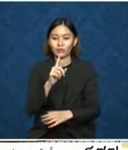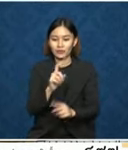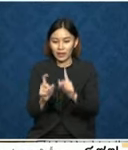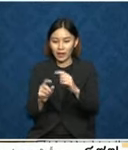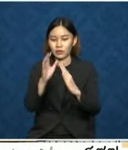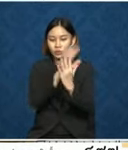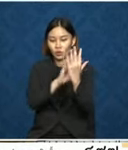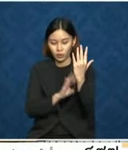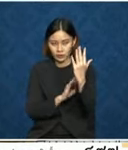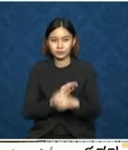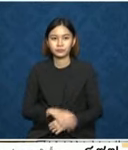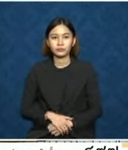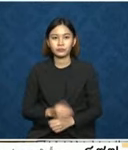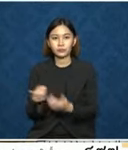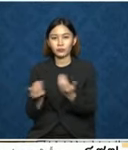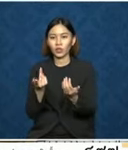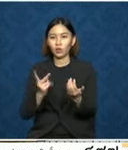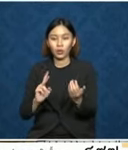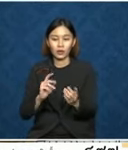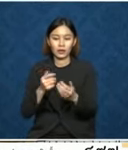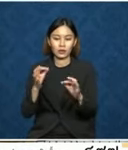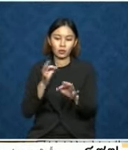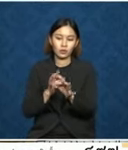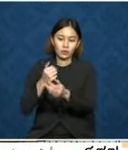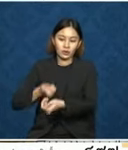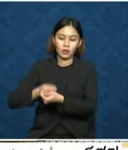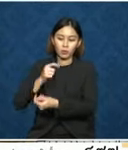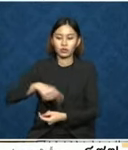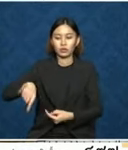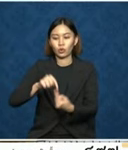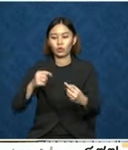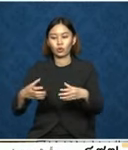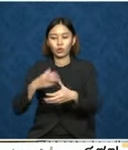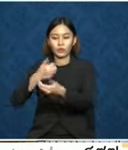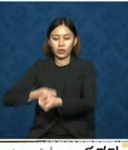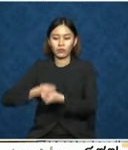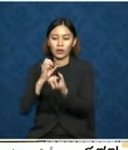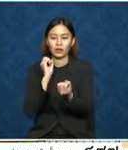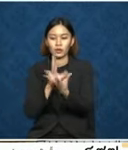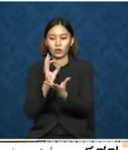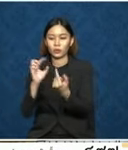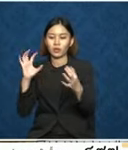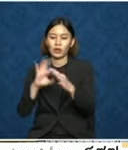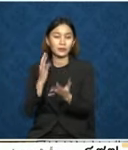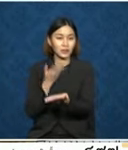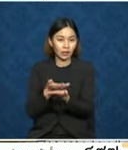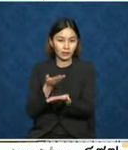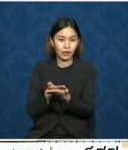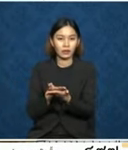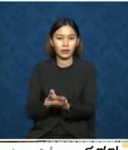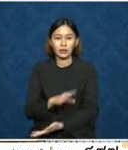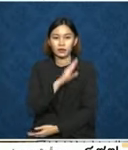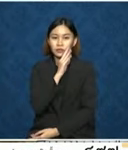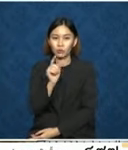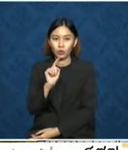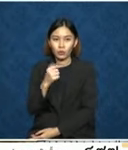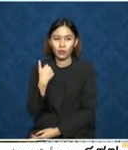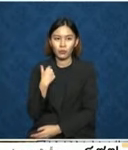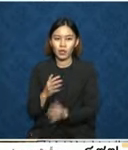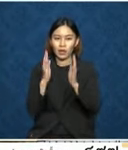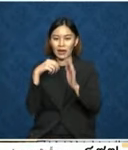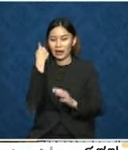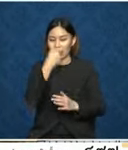ครับท่านประธานที่เคารพครับลูกค้าธกสส่วนใหญ่ล้วนเป็นพี่น้องเกษตรกรที่มีความเดือดร้อนทางด้านการเงินและในช่วงเวลาที่พวกเขาต้องสูญเสีย